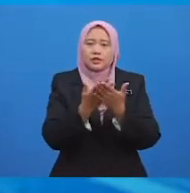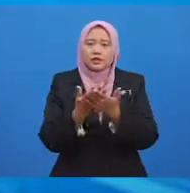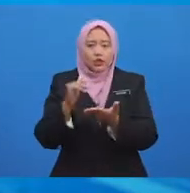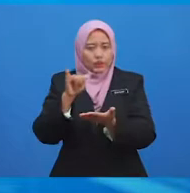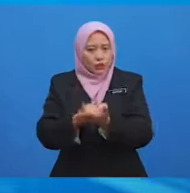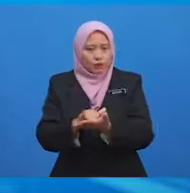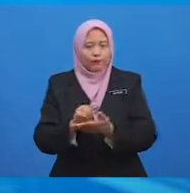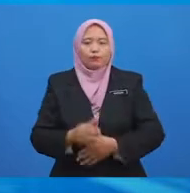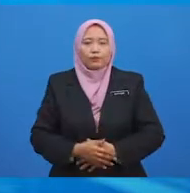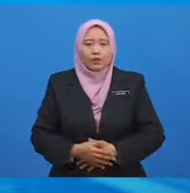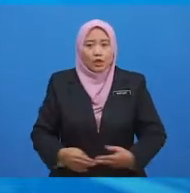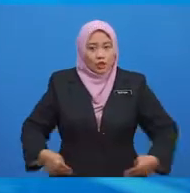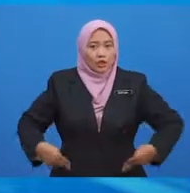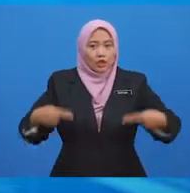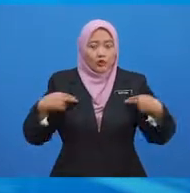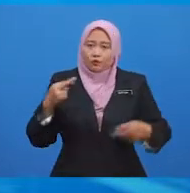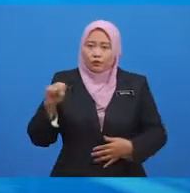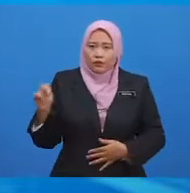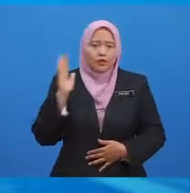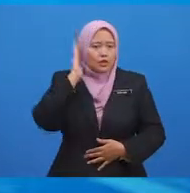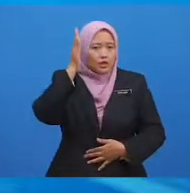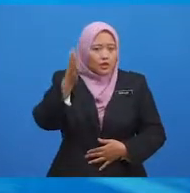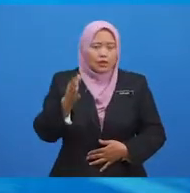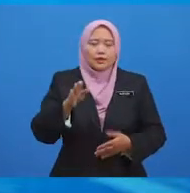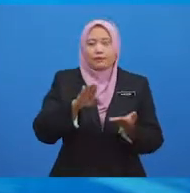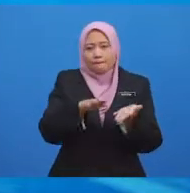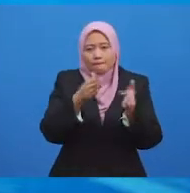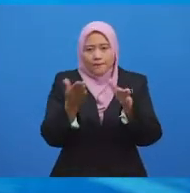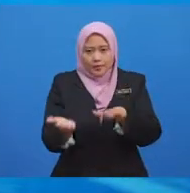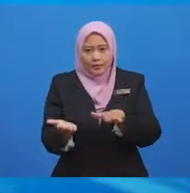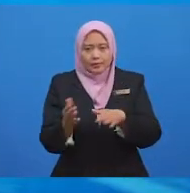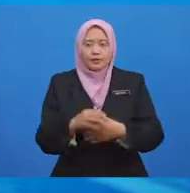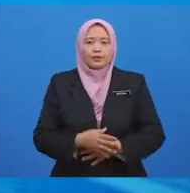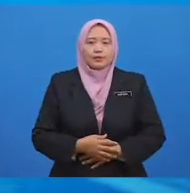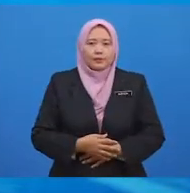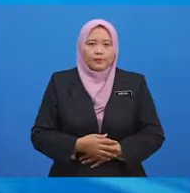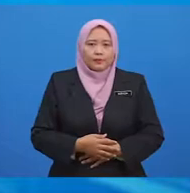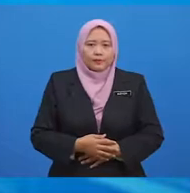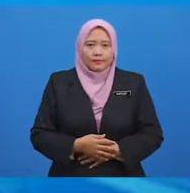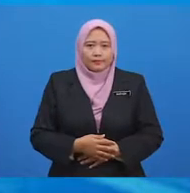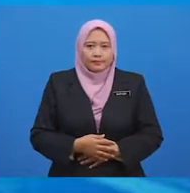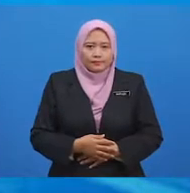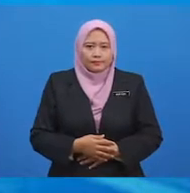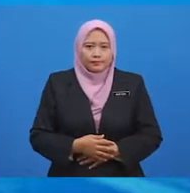mati dan mengalami kepupusan spesies seperti penyu belimbing.